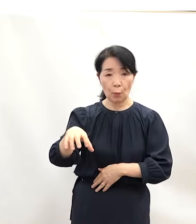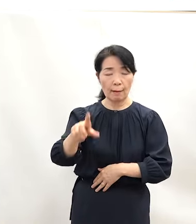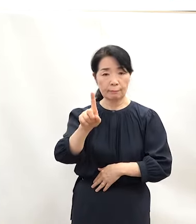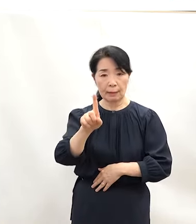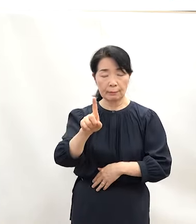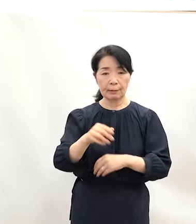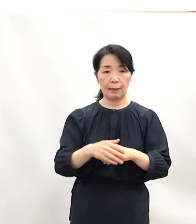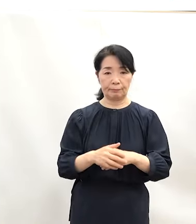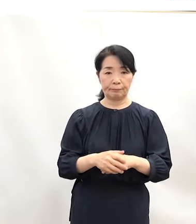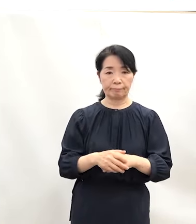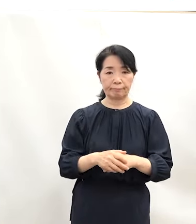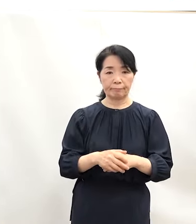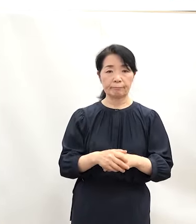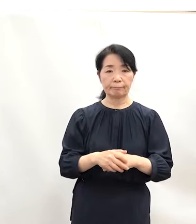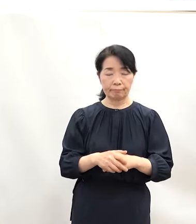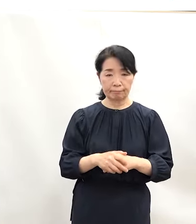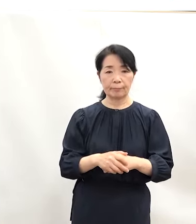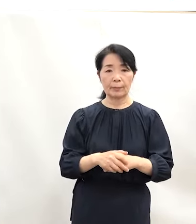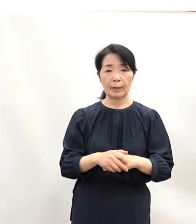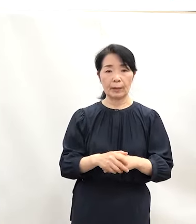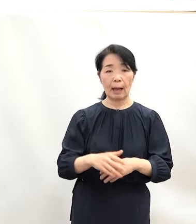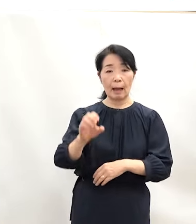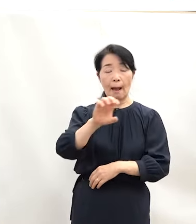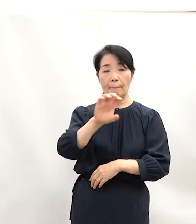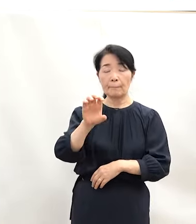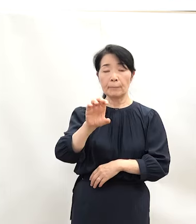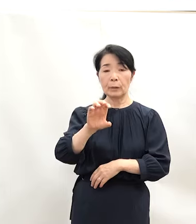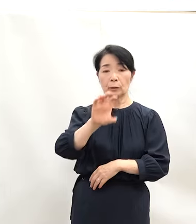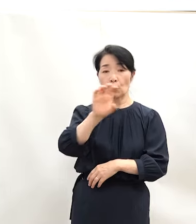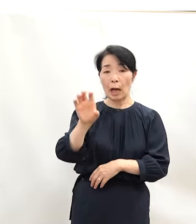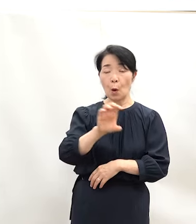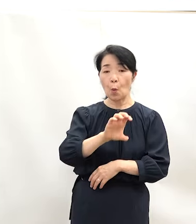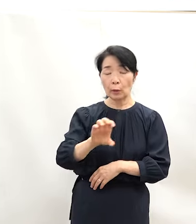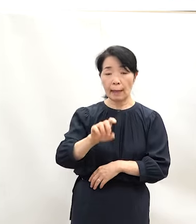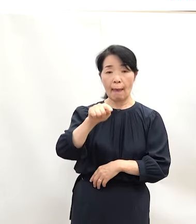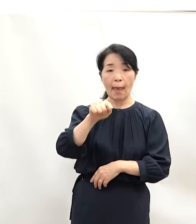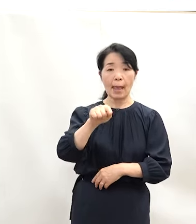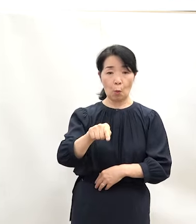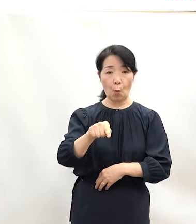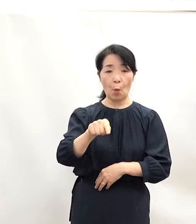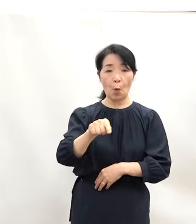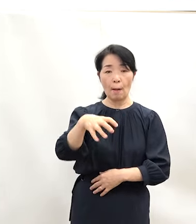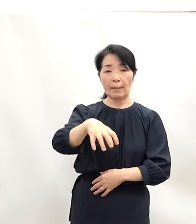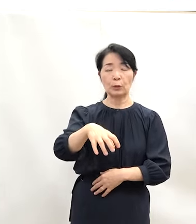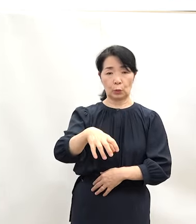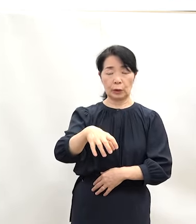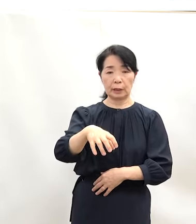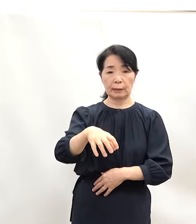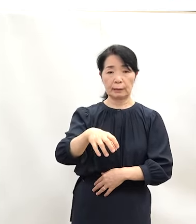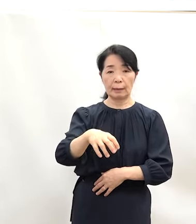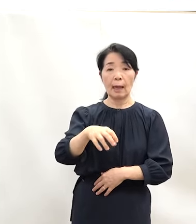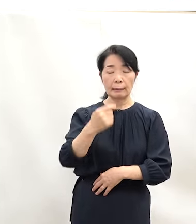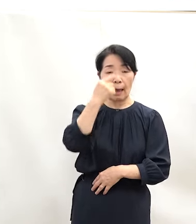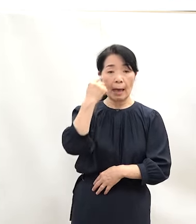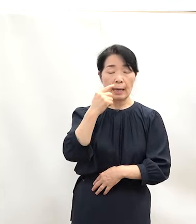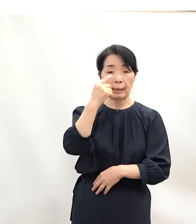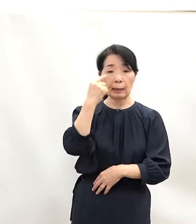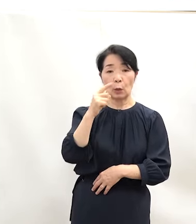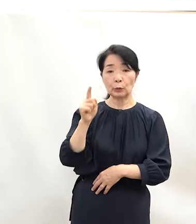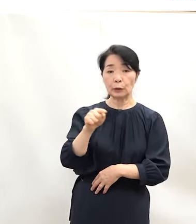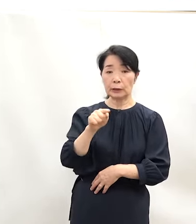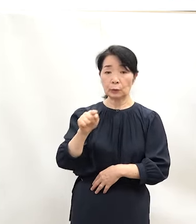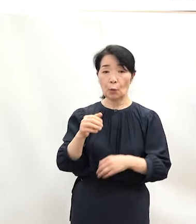マックス3階に、多文化共生センターなユイバースというのを設けまして、まあ、外国人の皆様に、お使いい